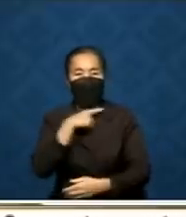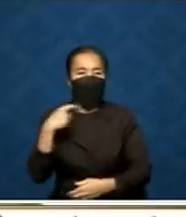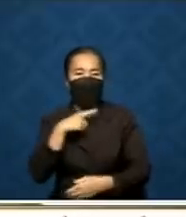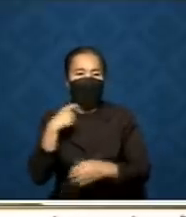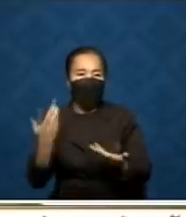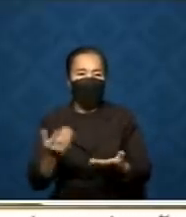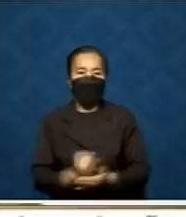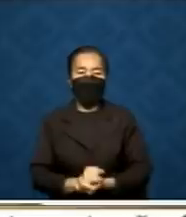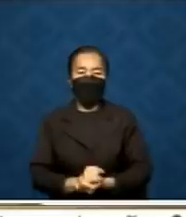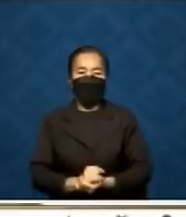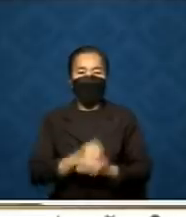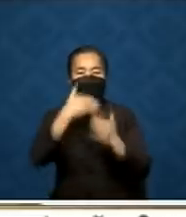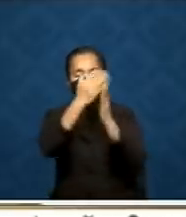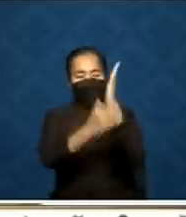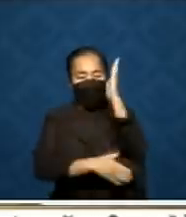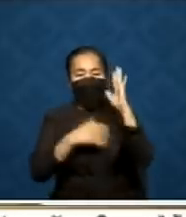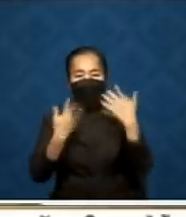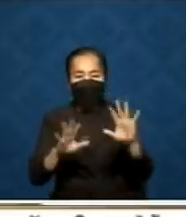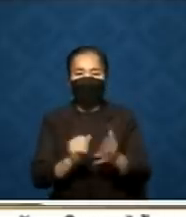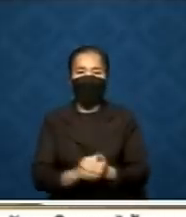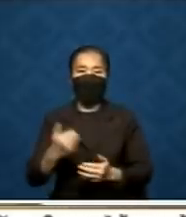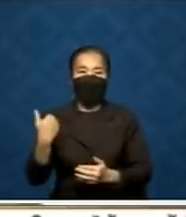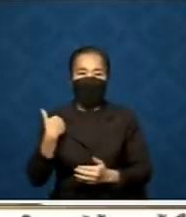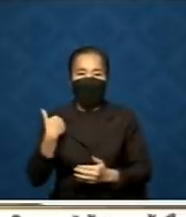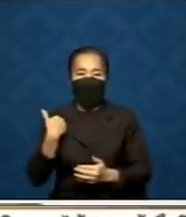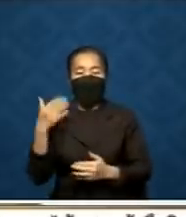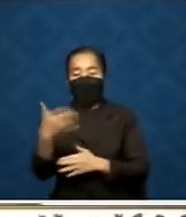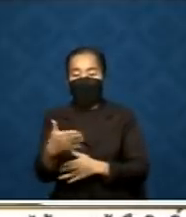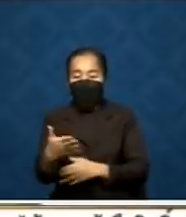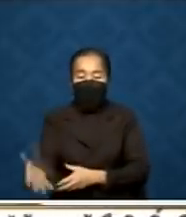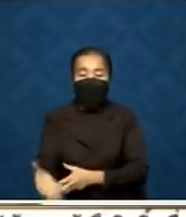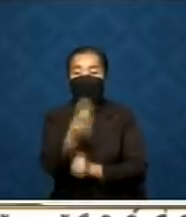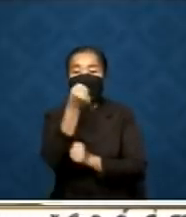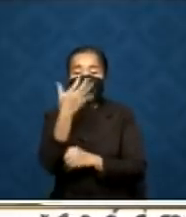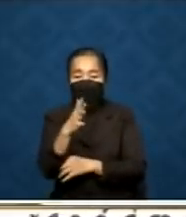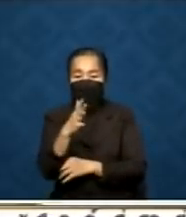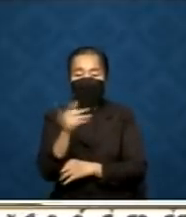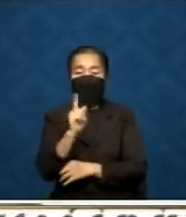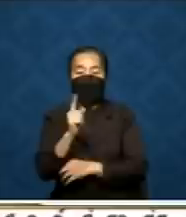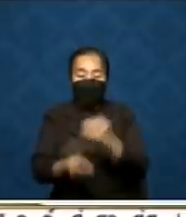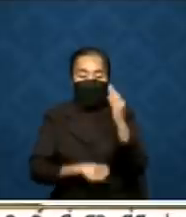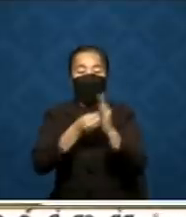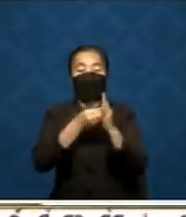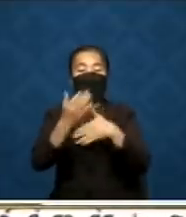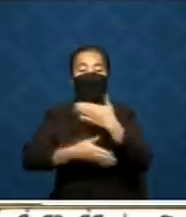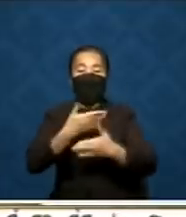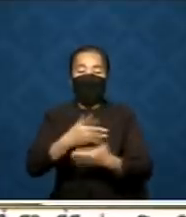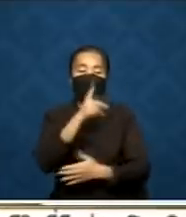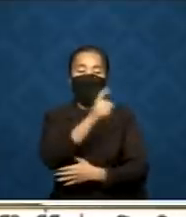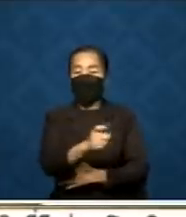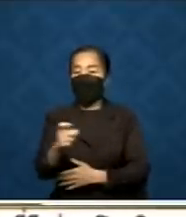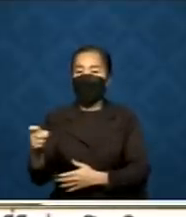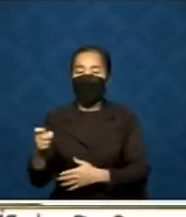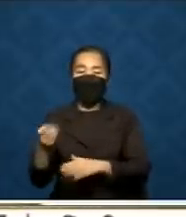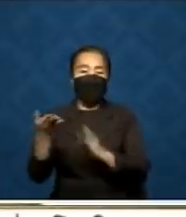ร้อยคะแล้วก็ขึ้นมาถึงพ่อค้าใหญ่แม่ค้าใหญ่SMEเรียบก็จริงอ่ะอ่ะที่